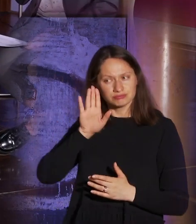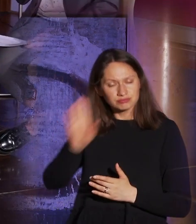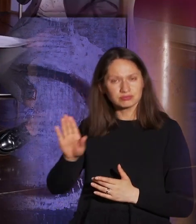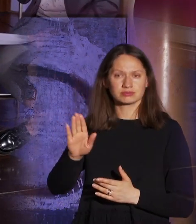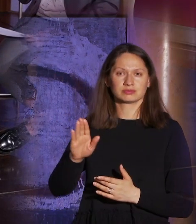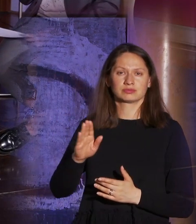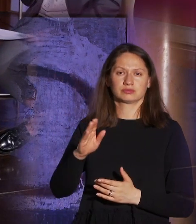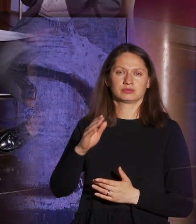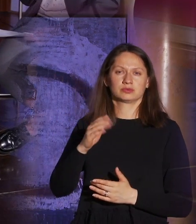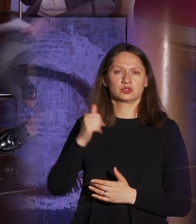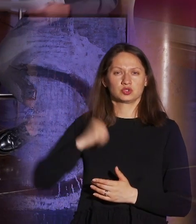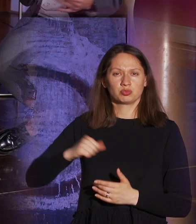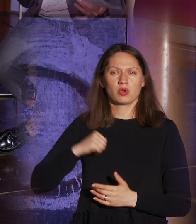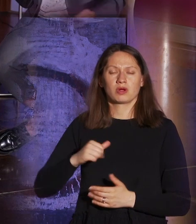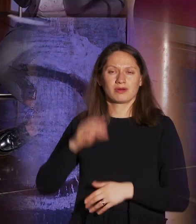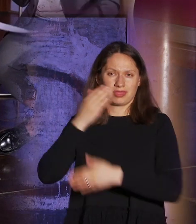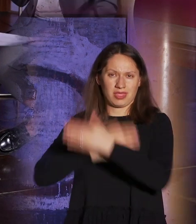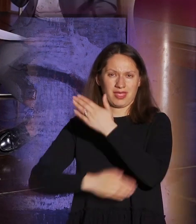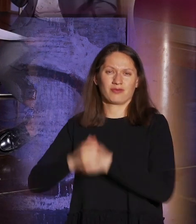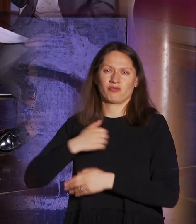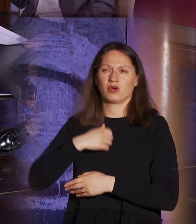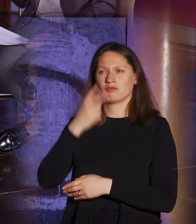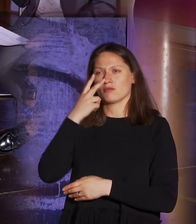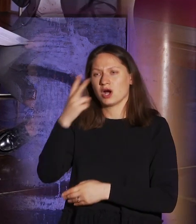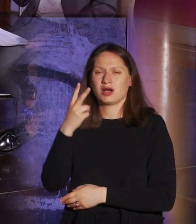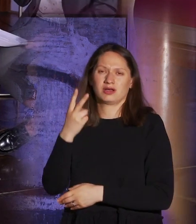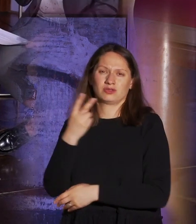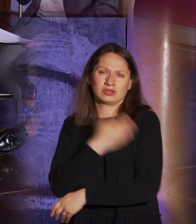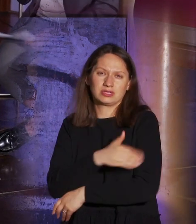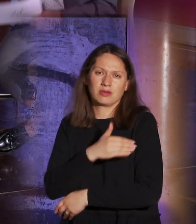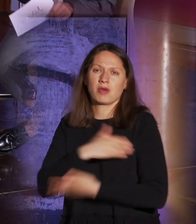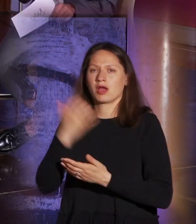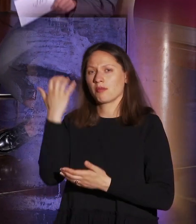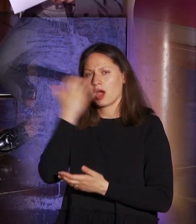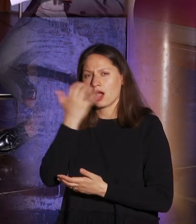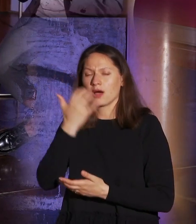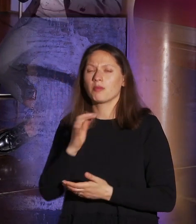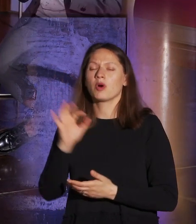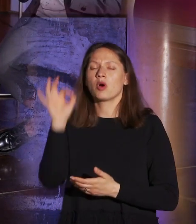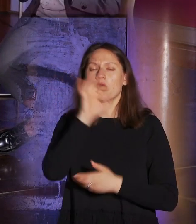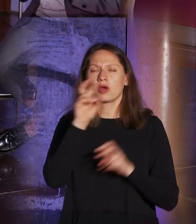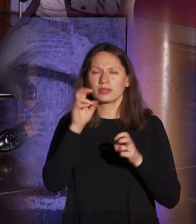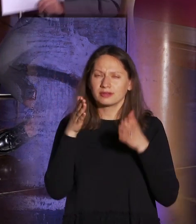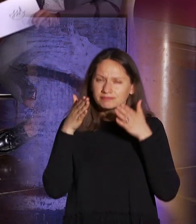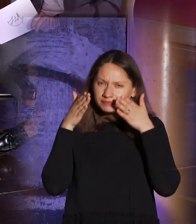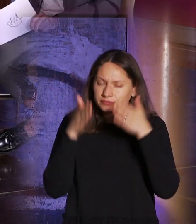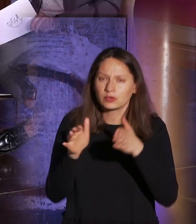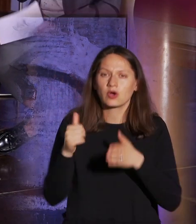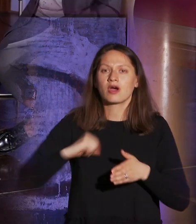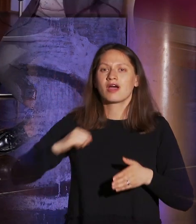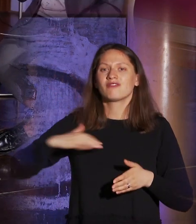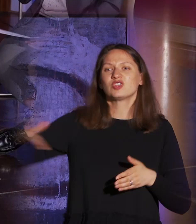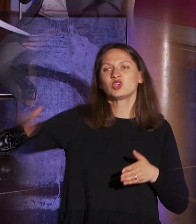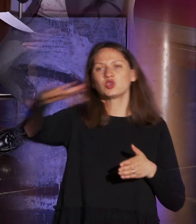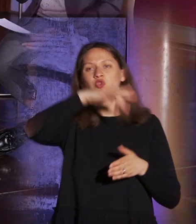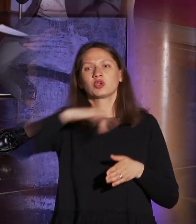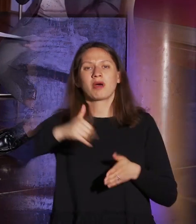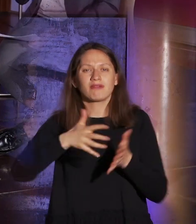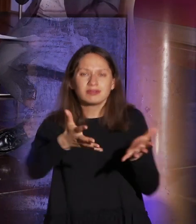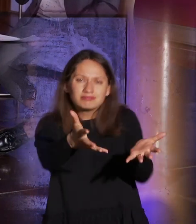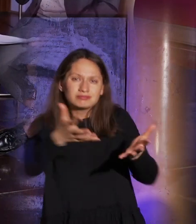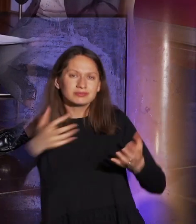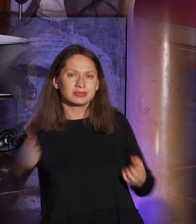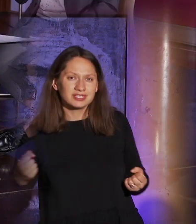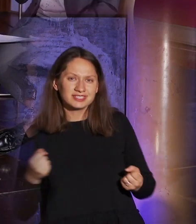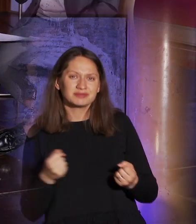kalbame apie tai, kaip visuomenė turi tapti labiau atvira. Ir dabar, kadangi mes kalbame apie meną, tai aš noriu paklausti jūsų